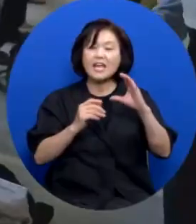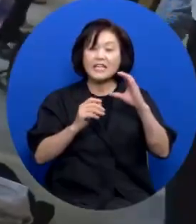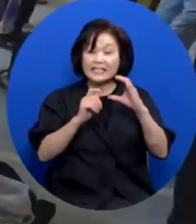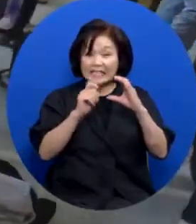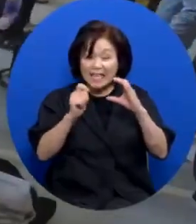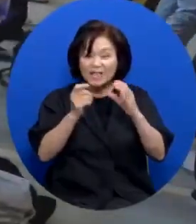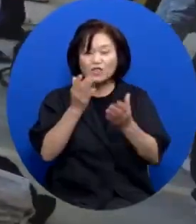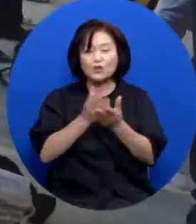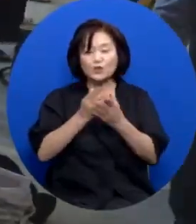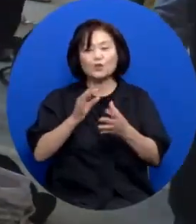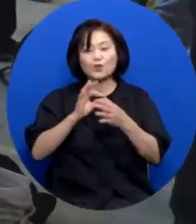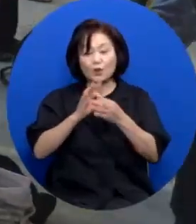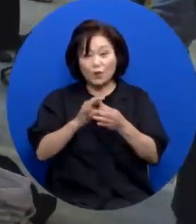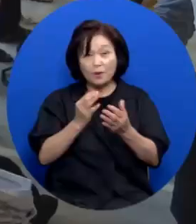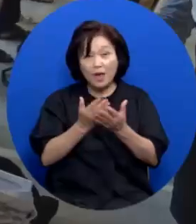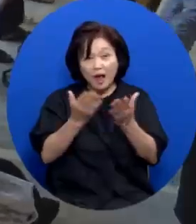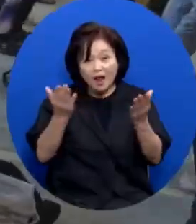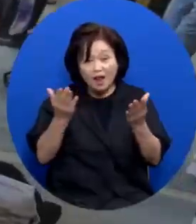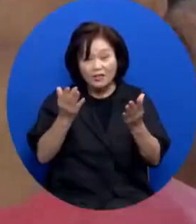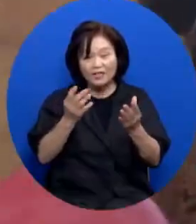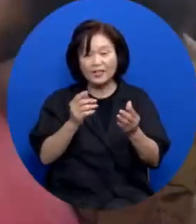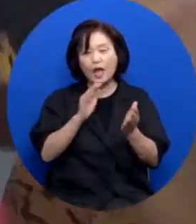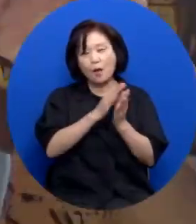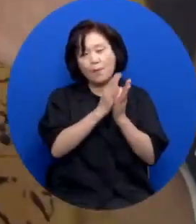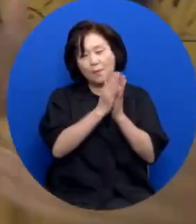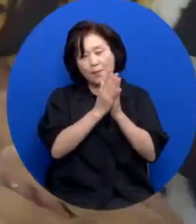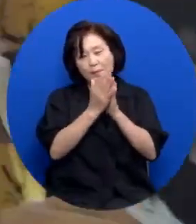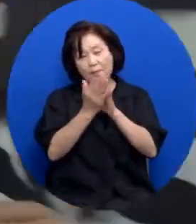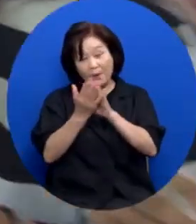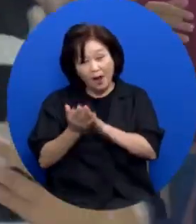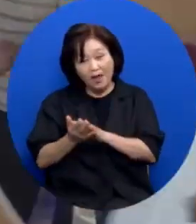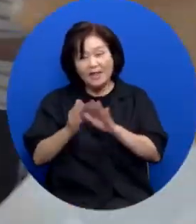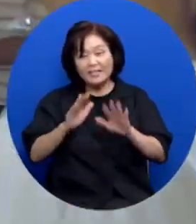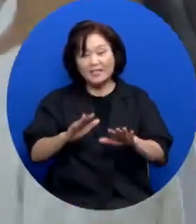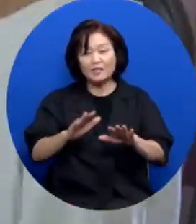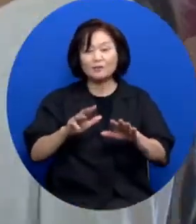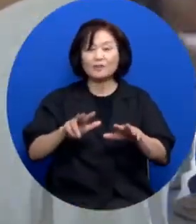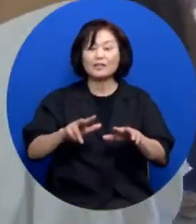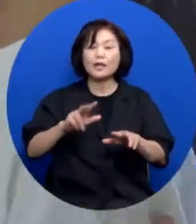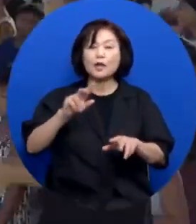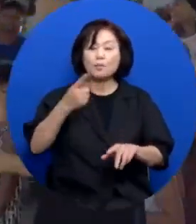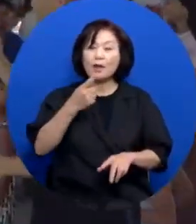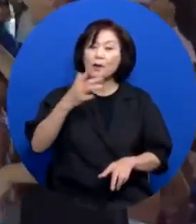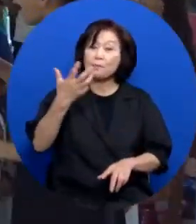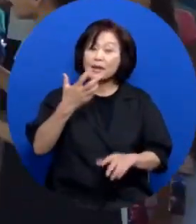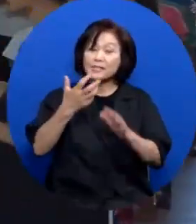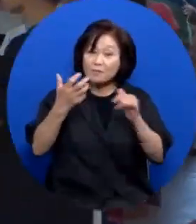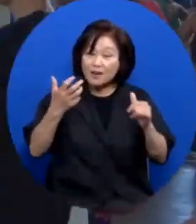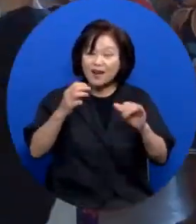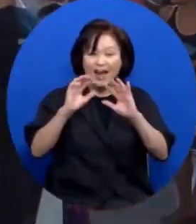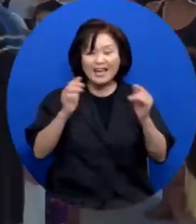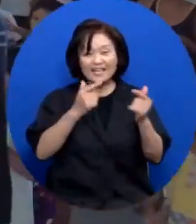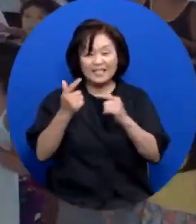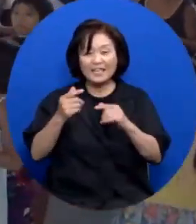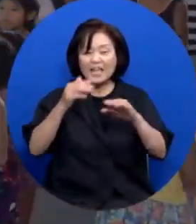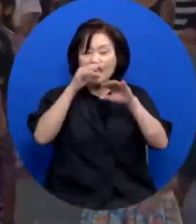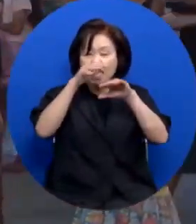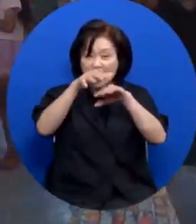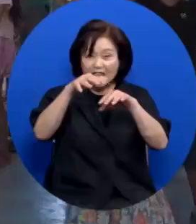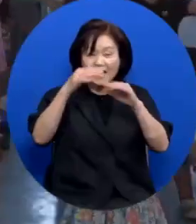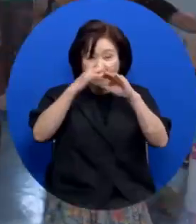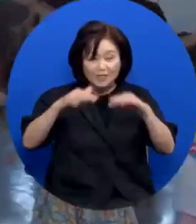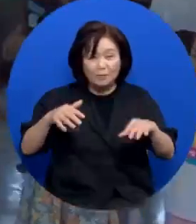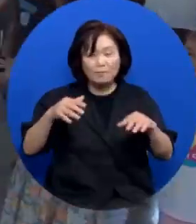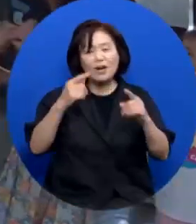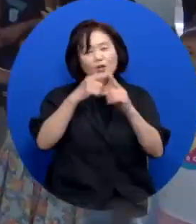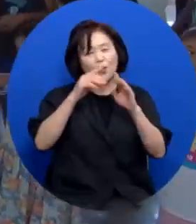이후 조금씩 변화를 이뤄갔습니다. 지금은 약 180여 명의 아이들이 천막이 아닌 마을의 농구장을 빌려 예배를 드리고